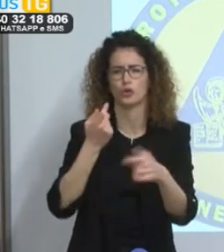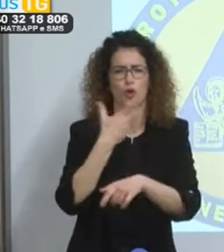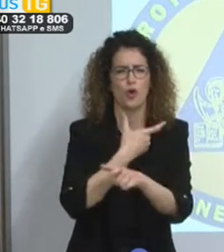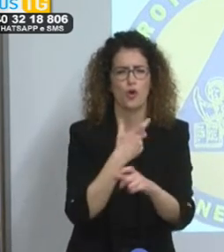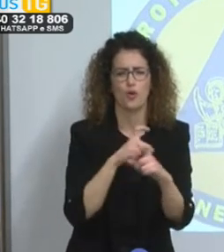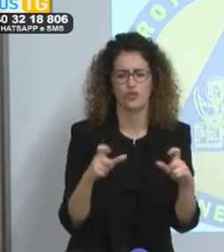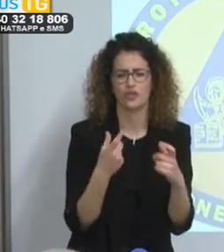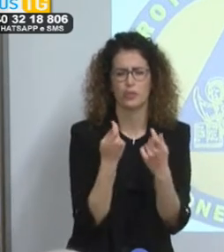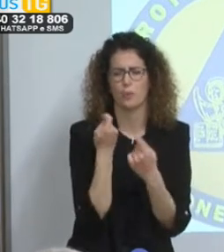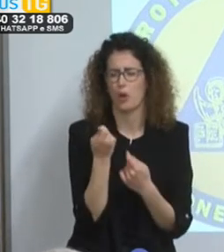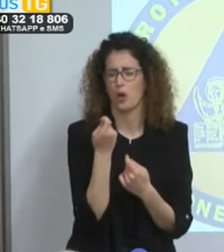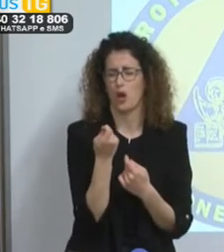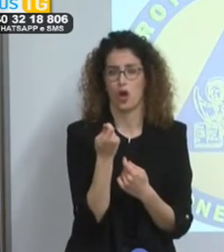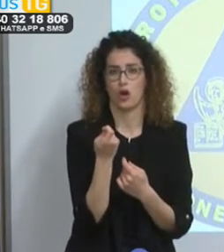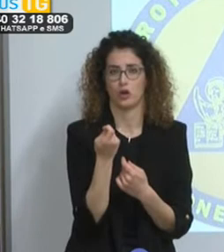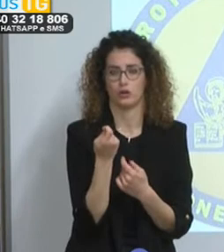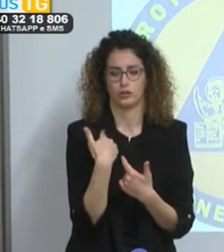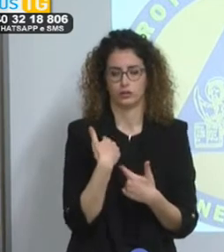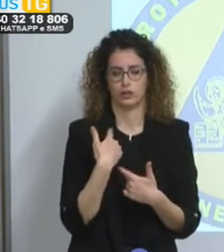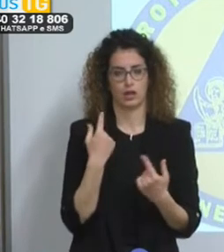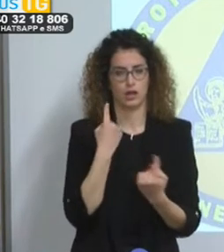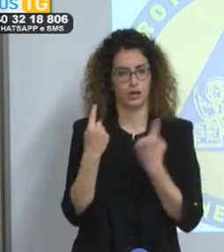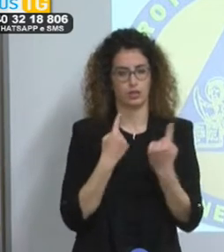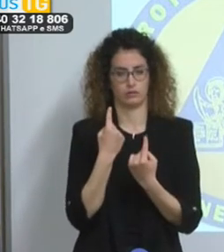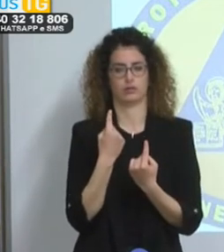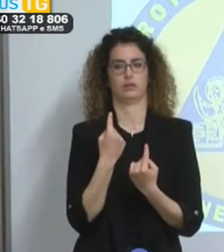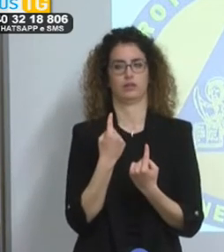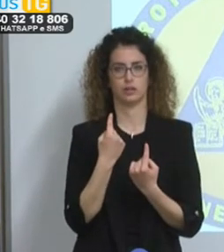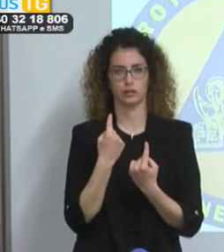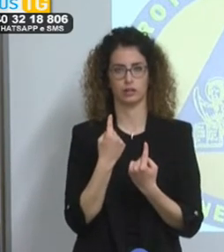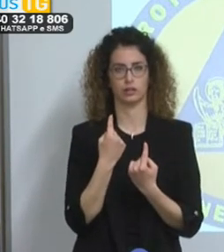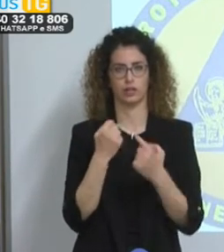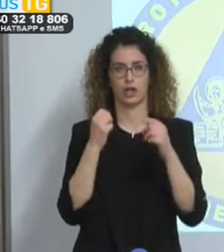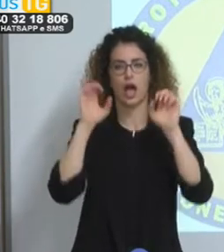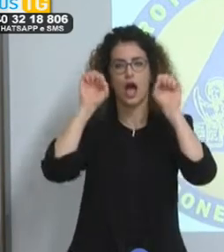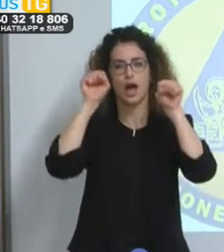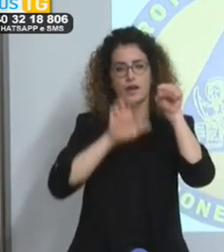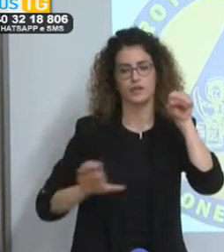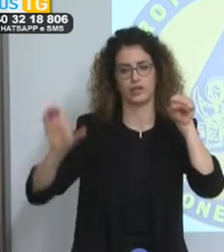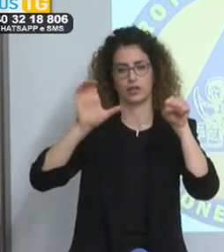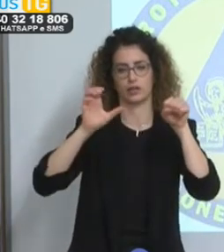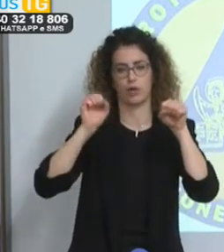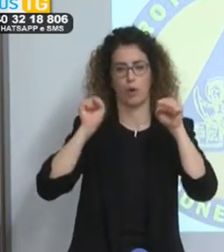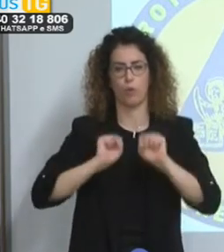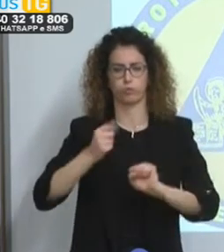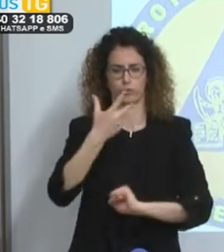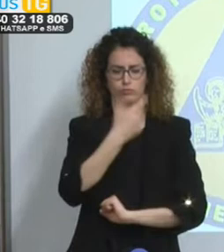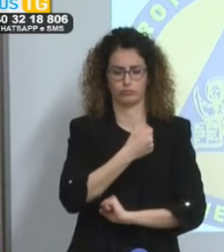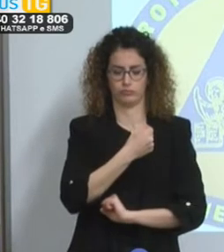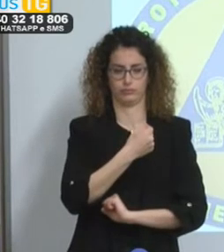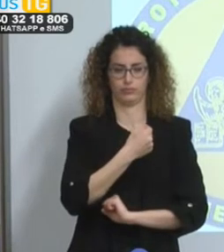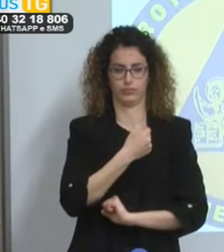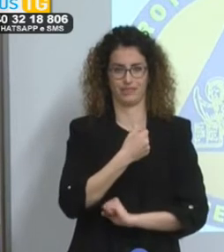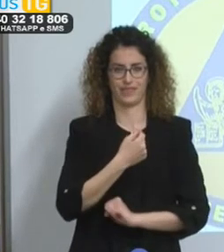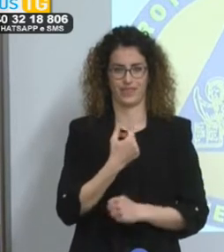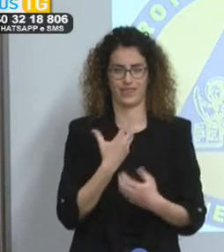Guardate che è una tragedia questa storia dei vaccini. Lo è ancora di più per una regione come Veneto, che ha un potenziale di vaccinazione da paura. Noi